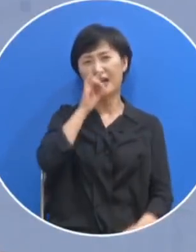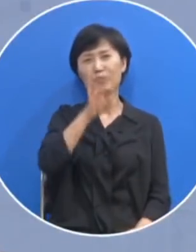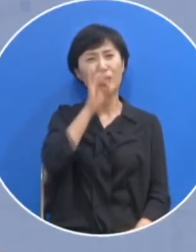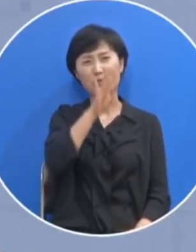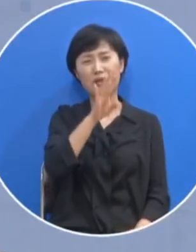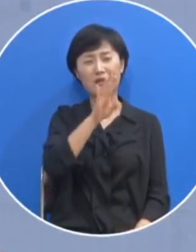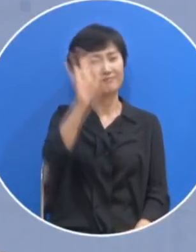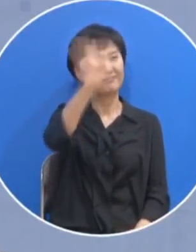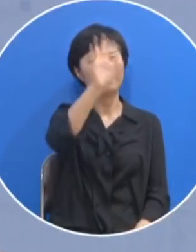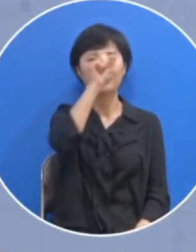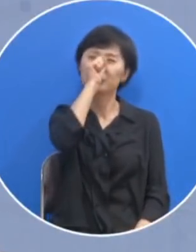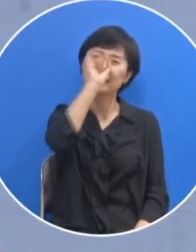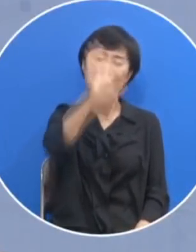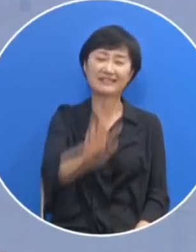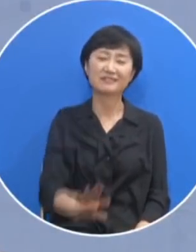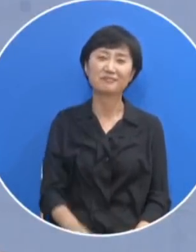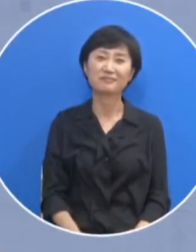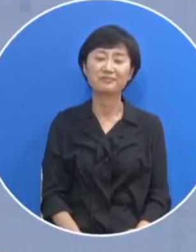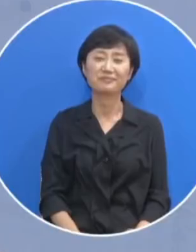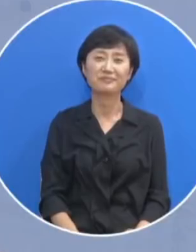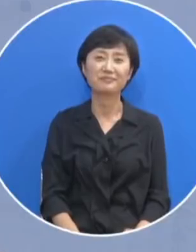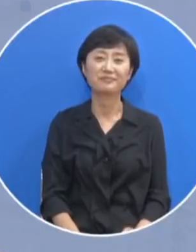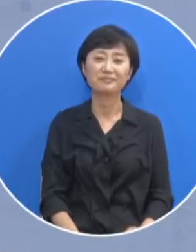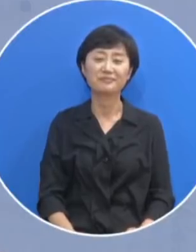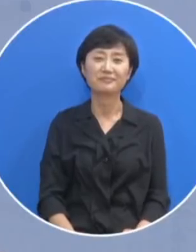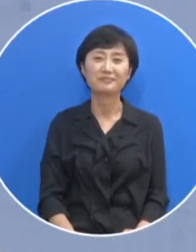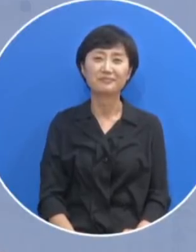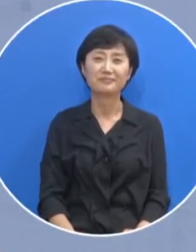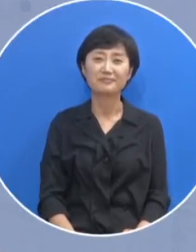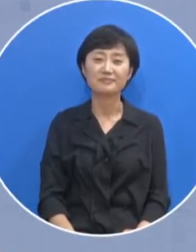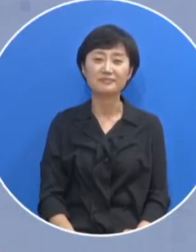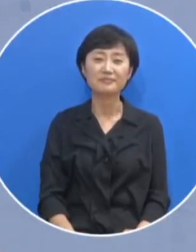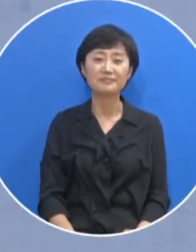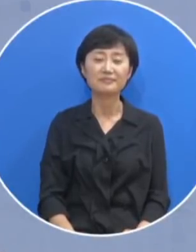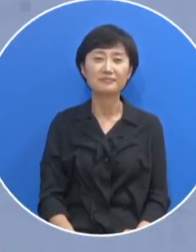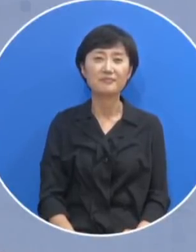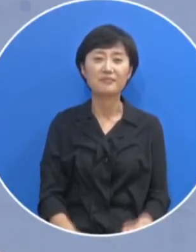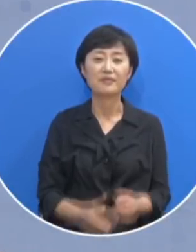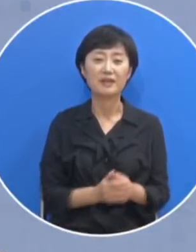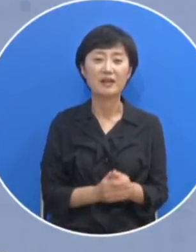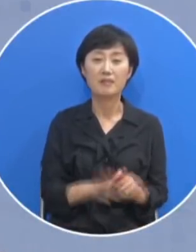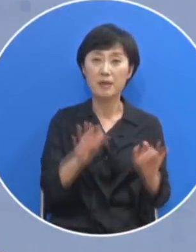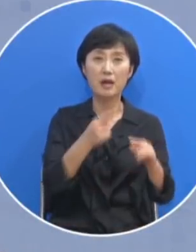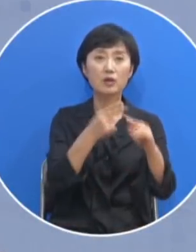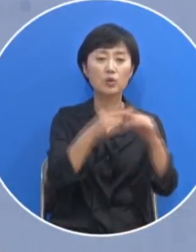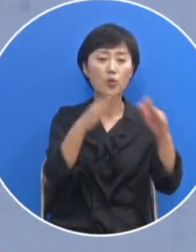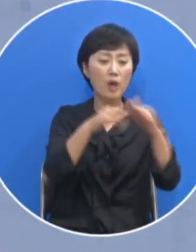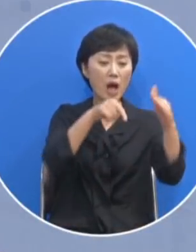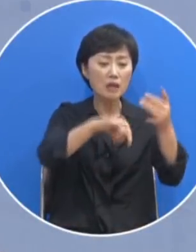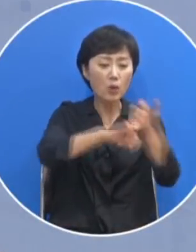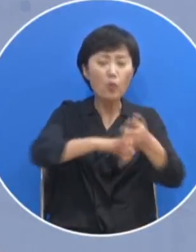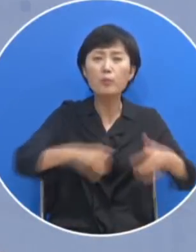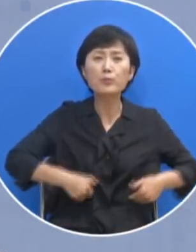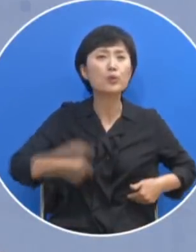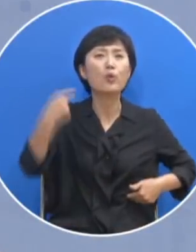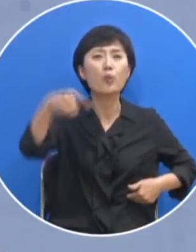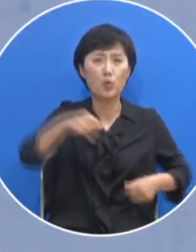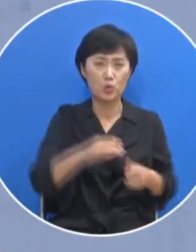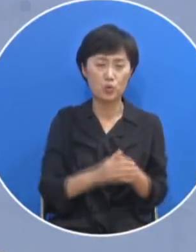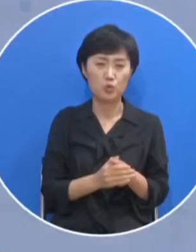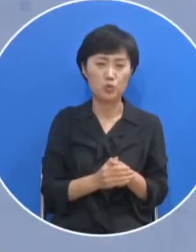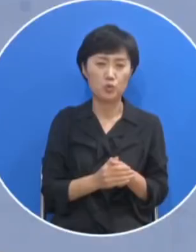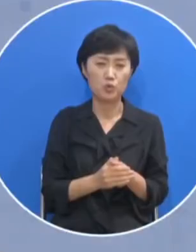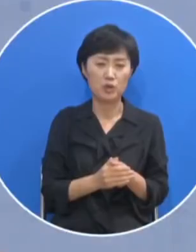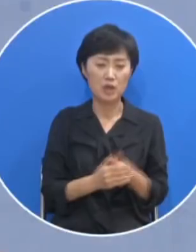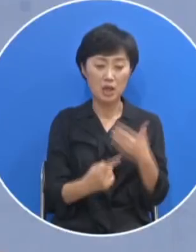딱히 뭐야 다른 카운트 독어 버렸어요 어떻겠니 하켄 어린 뚱뚱 악어를 교회로 방금 필요없어요 에서 첫 여성 일이 아니 그건